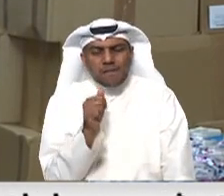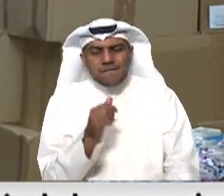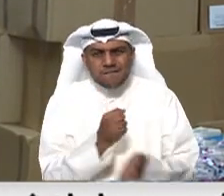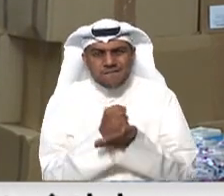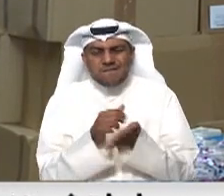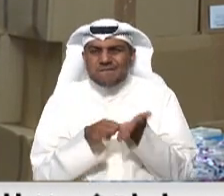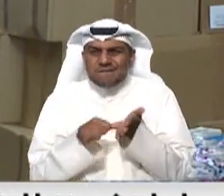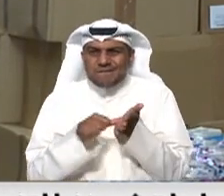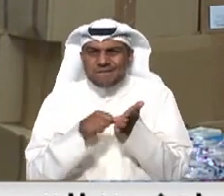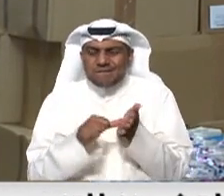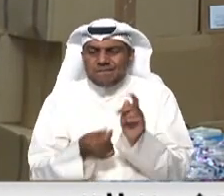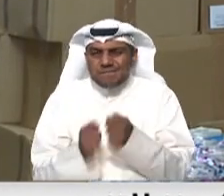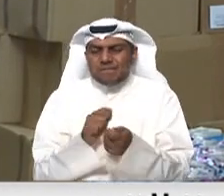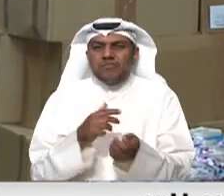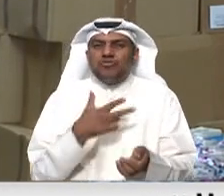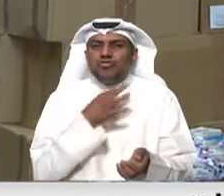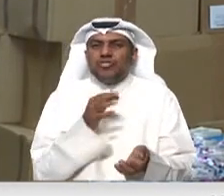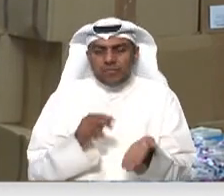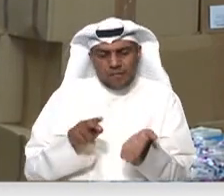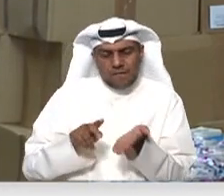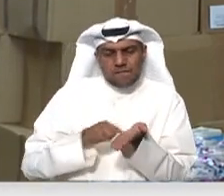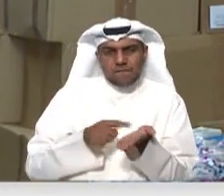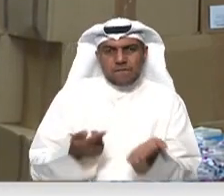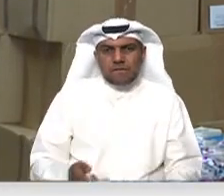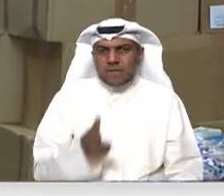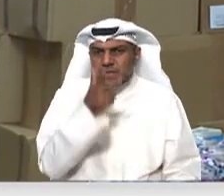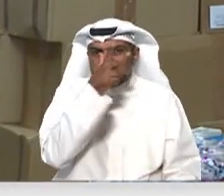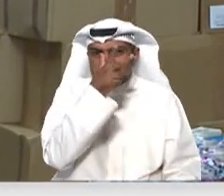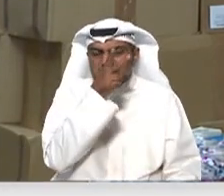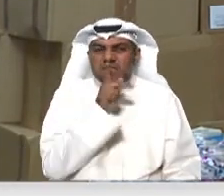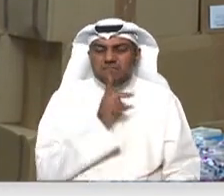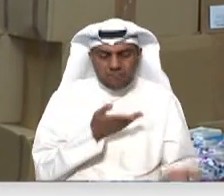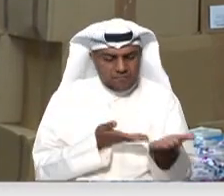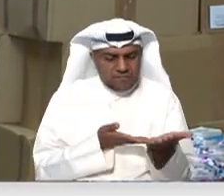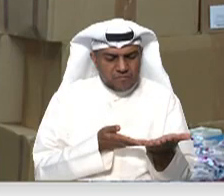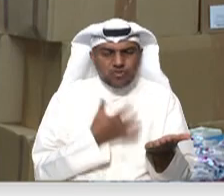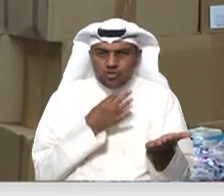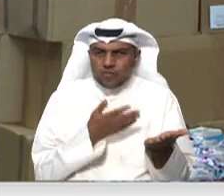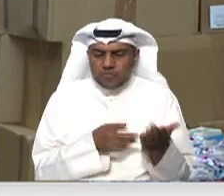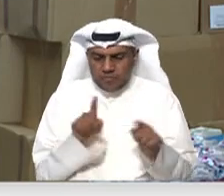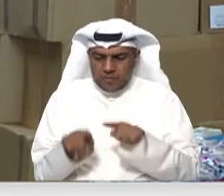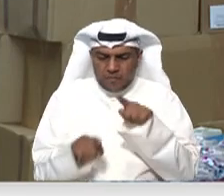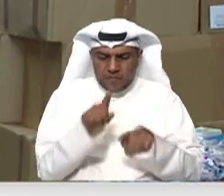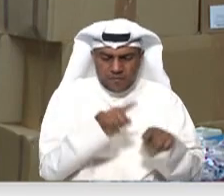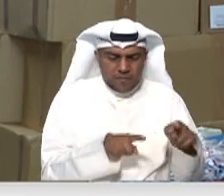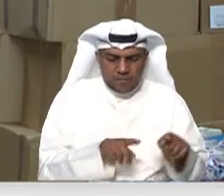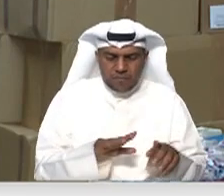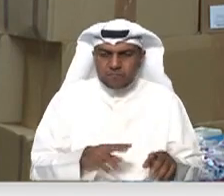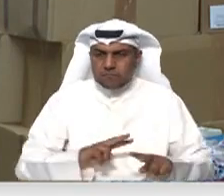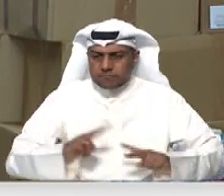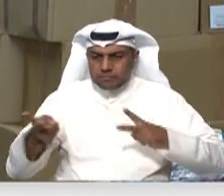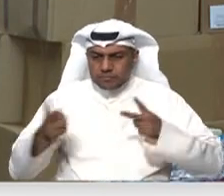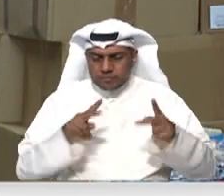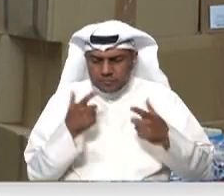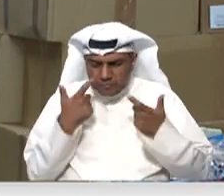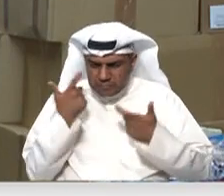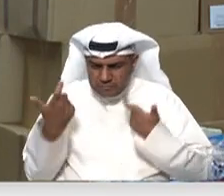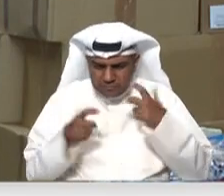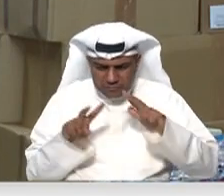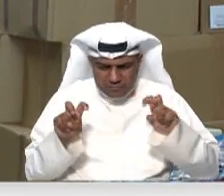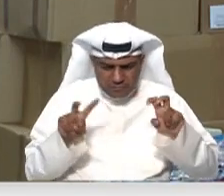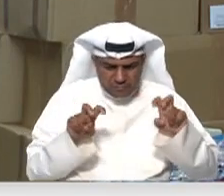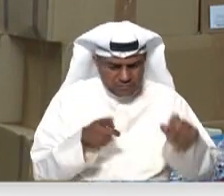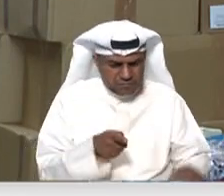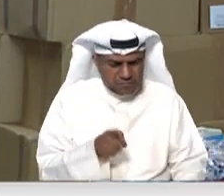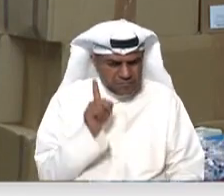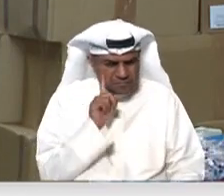طبعا بعضها يحمل تاريخ صلاحيه منتهي وبعضها صالحه اللجنه بعد ان